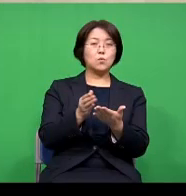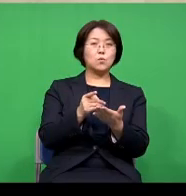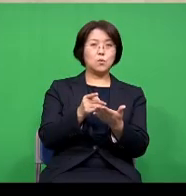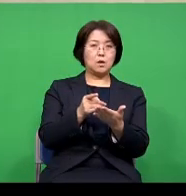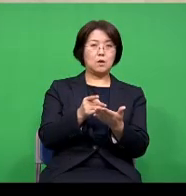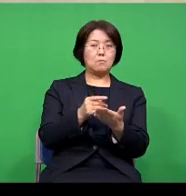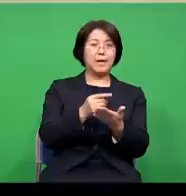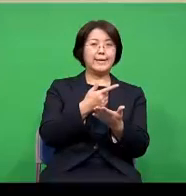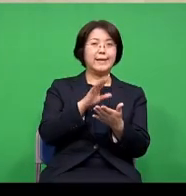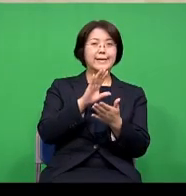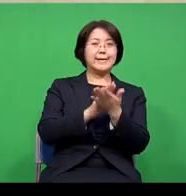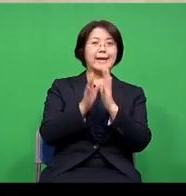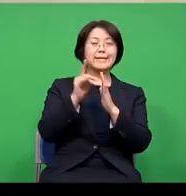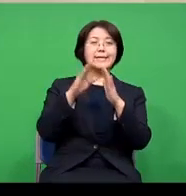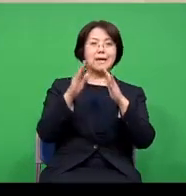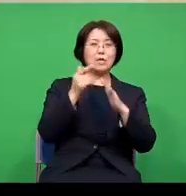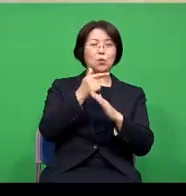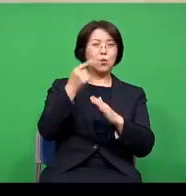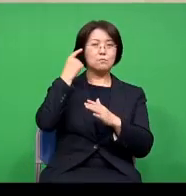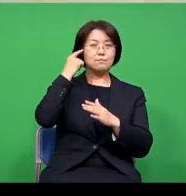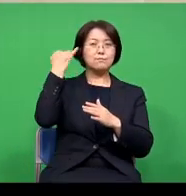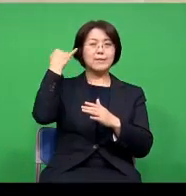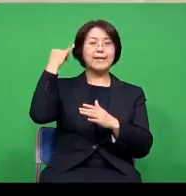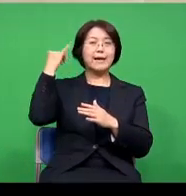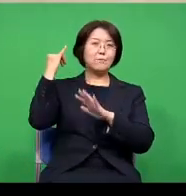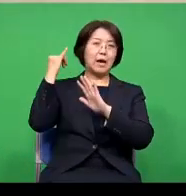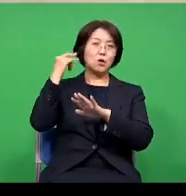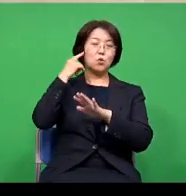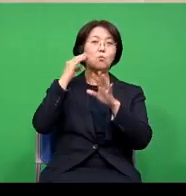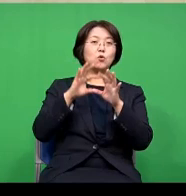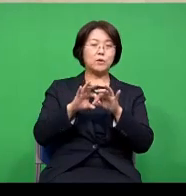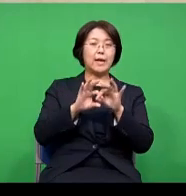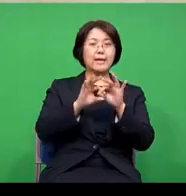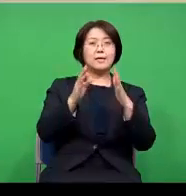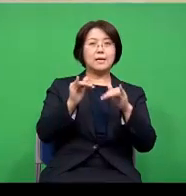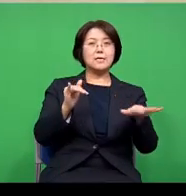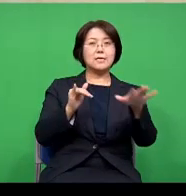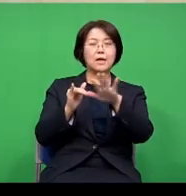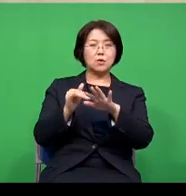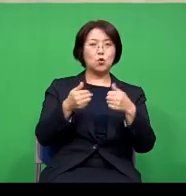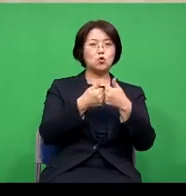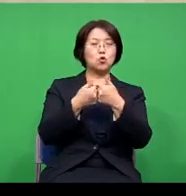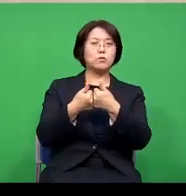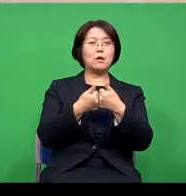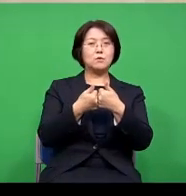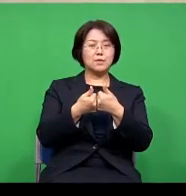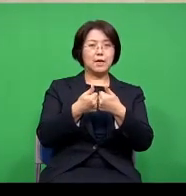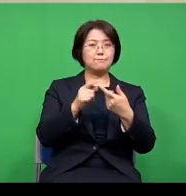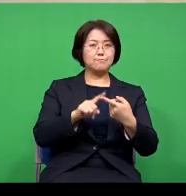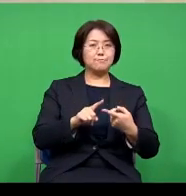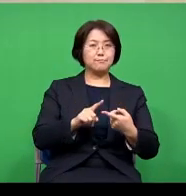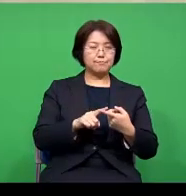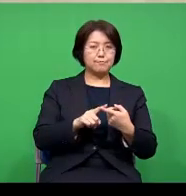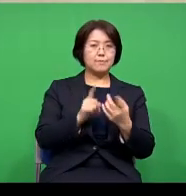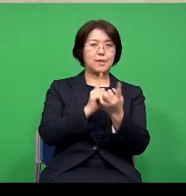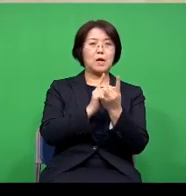あるいはもちろんいろいろ県議会とかいろいろご意見あると思いますので、関係方面とも相談しながら適時適切に